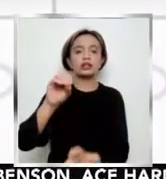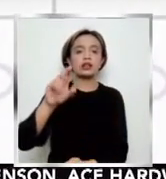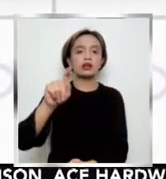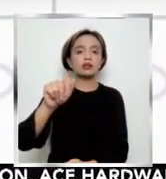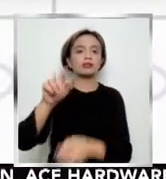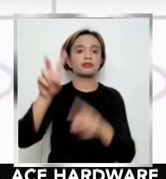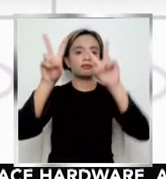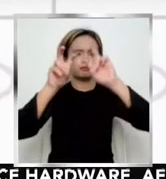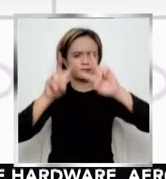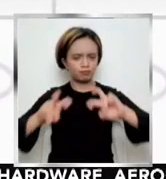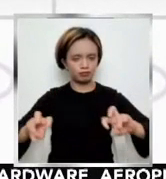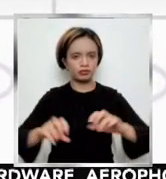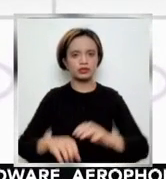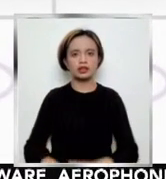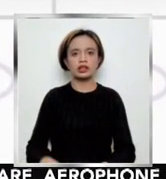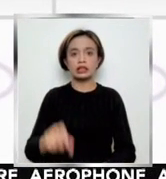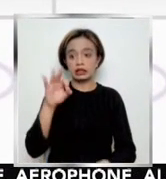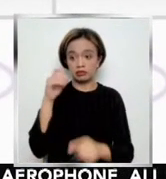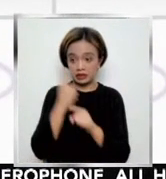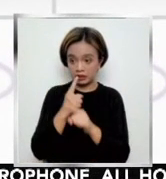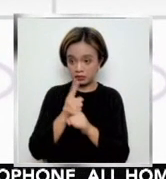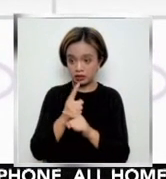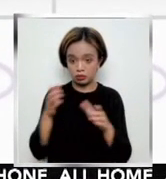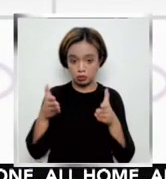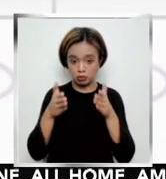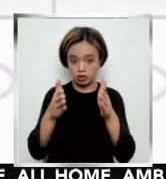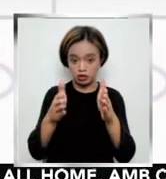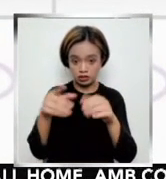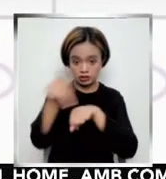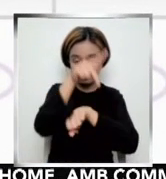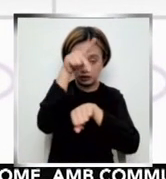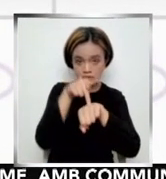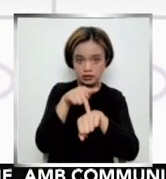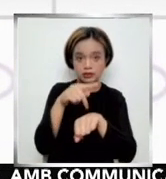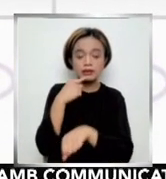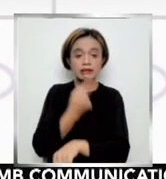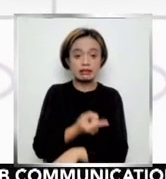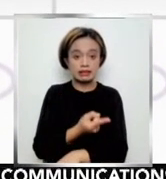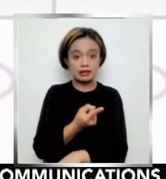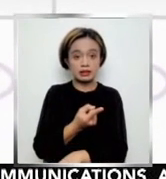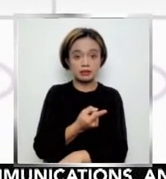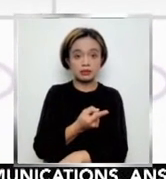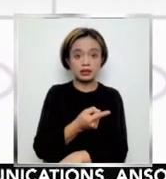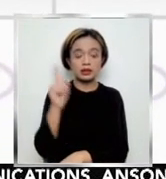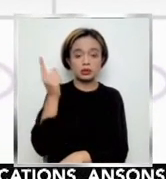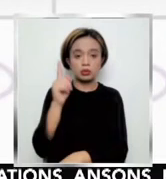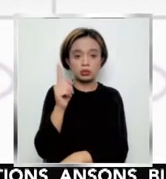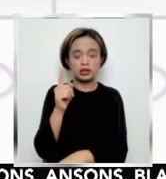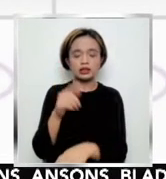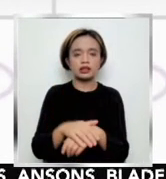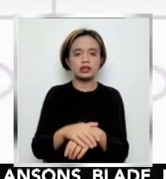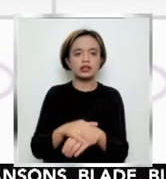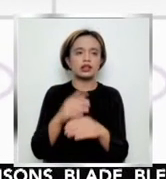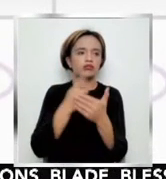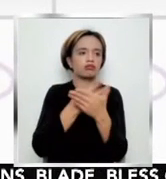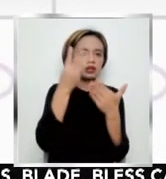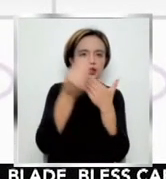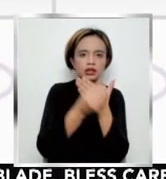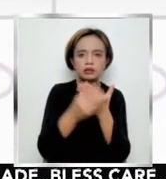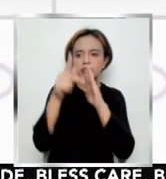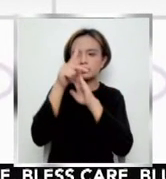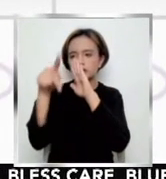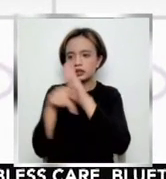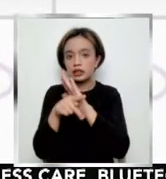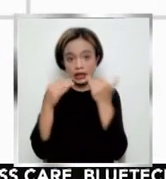tanong kung nasa tamang direksyon ba ang Pilipinas base sa mga inilahad at ipinatutupad na programa at polisiya ng